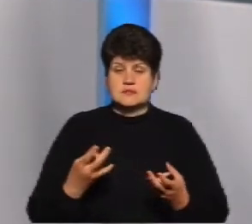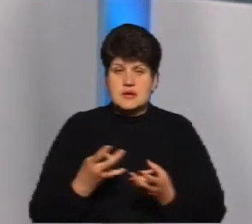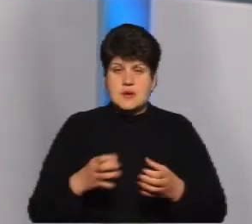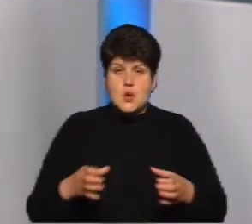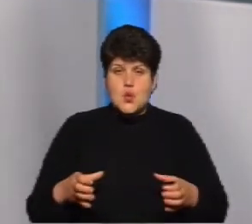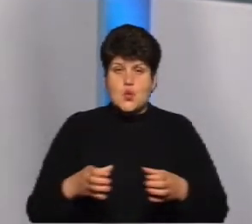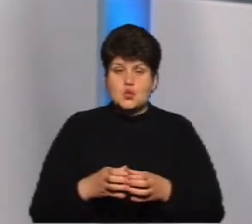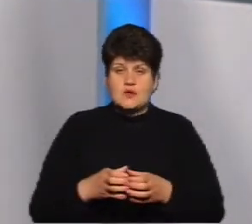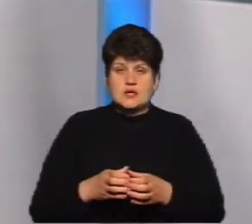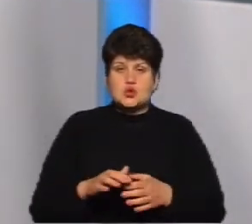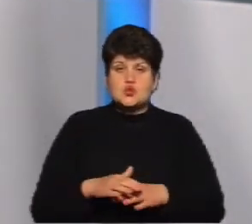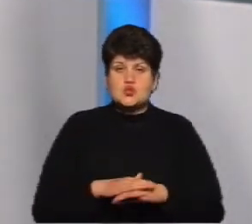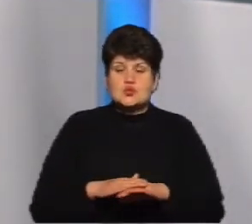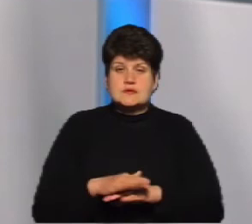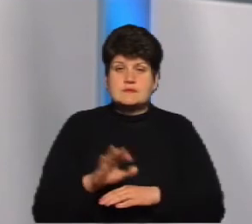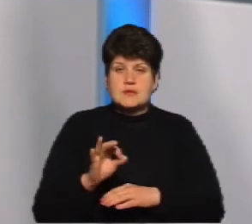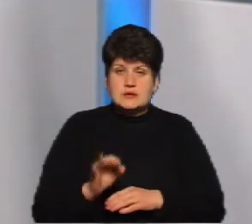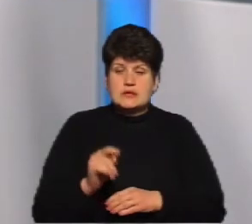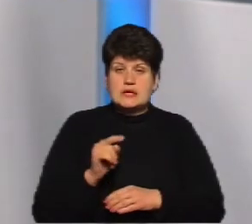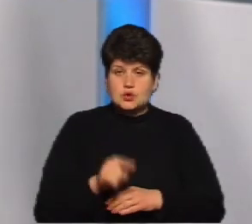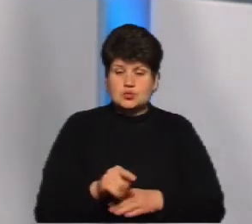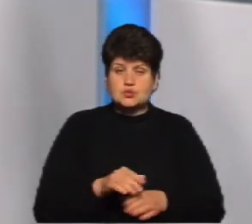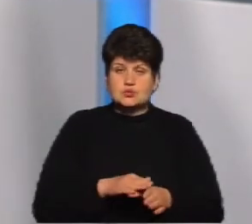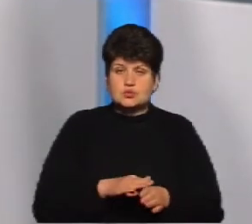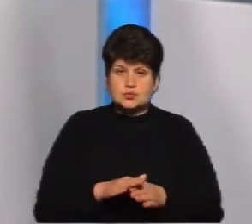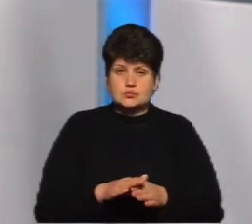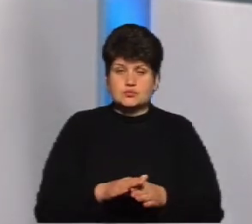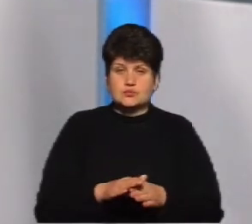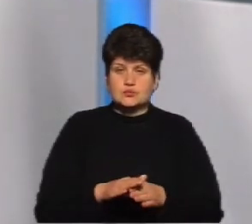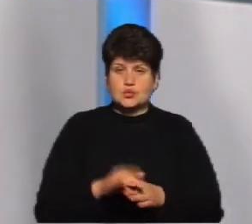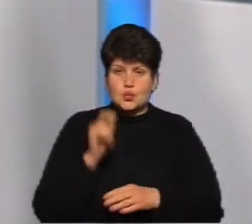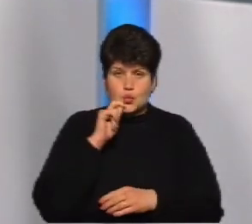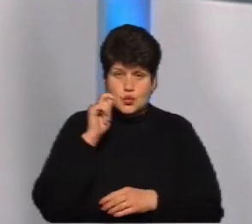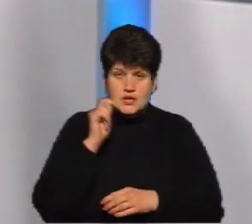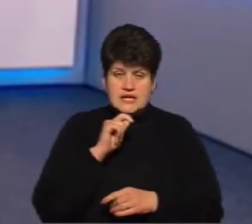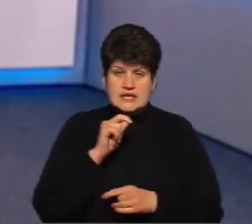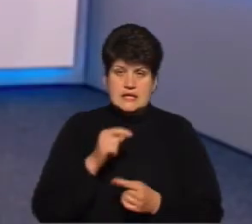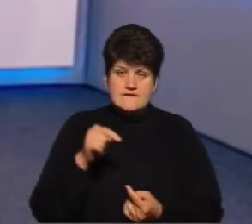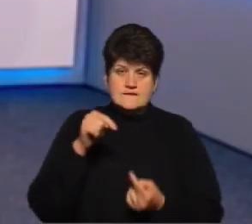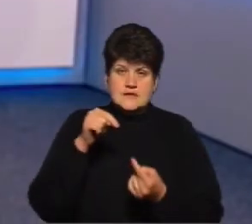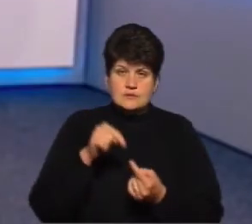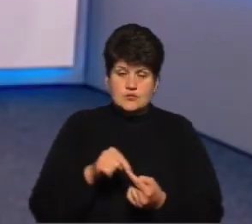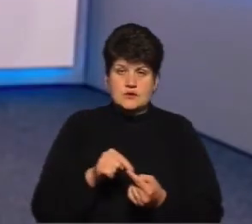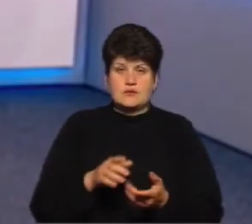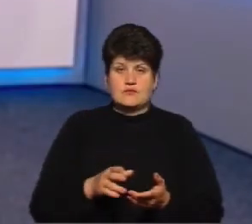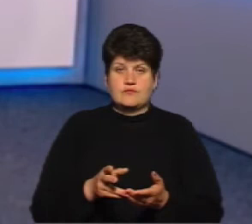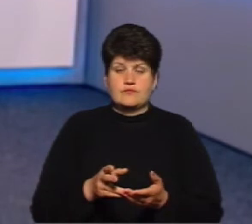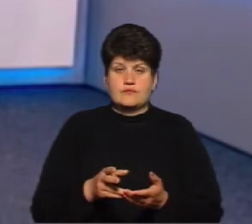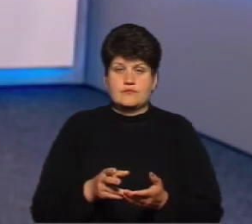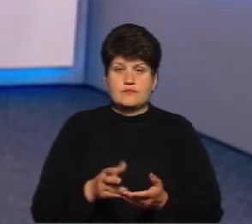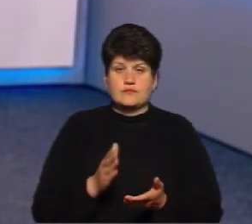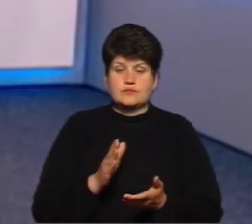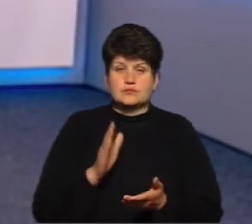суспільство для того, щоб остаточно Україна відповідно стала